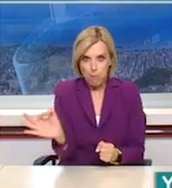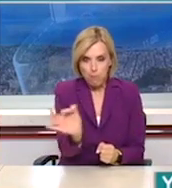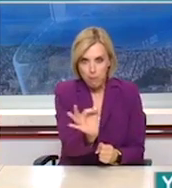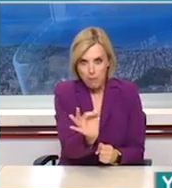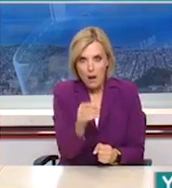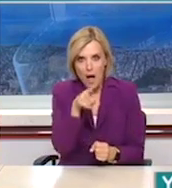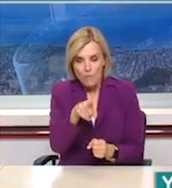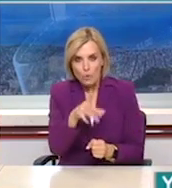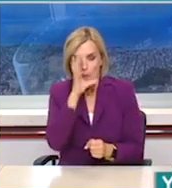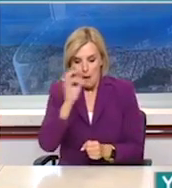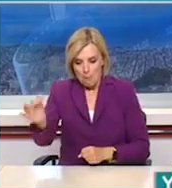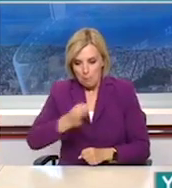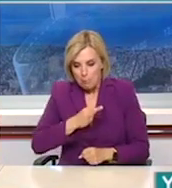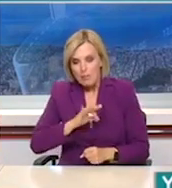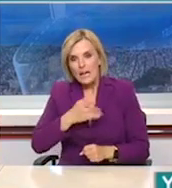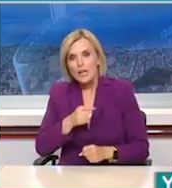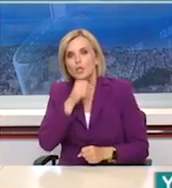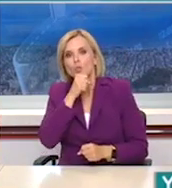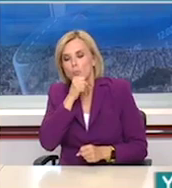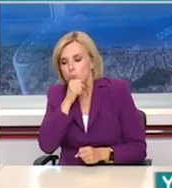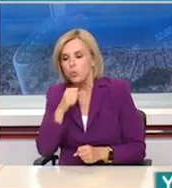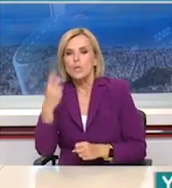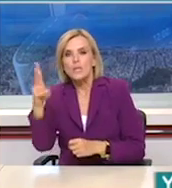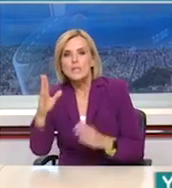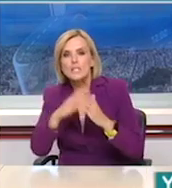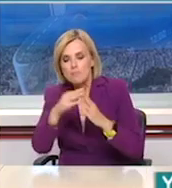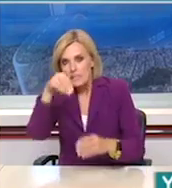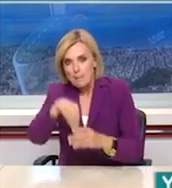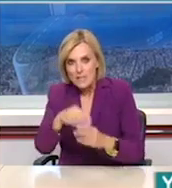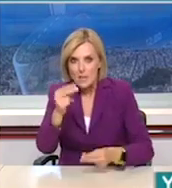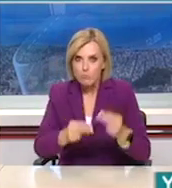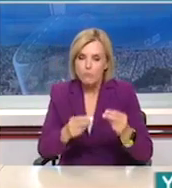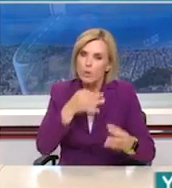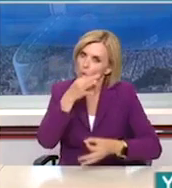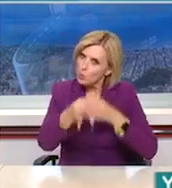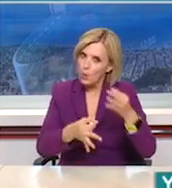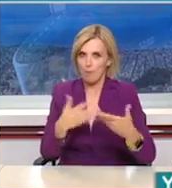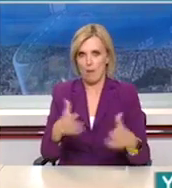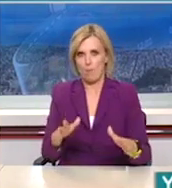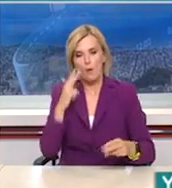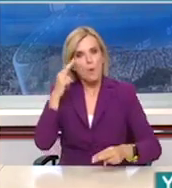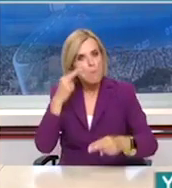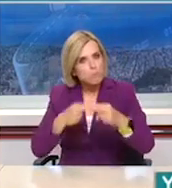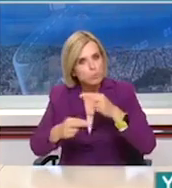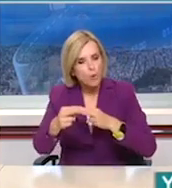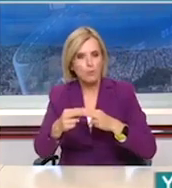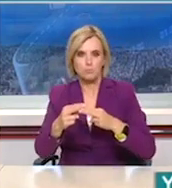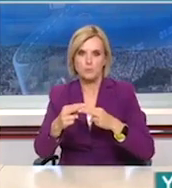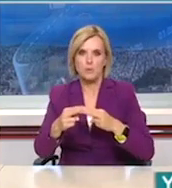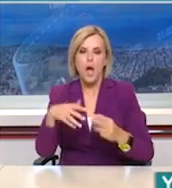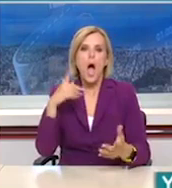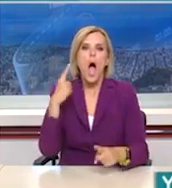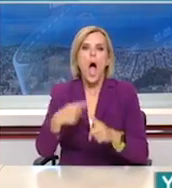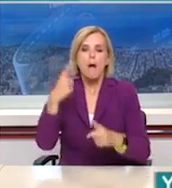ότι αυτό θα έχει αντίκτυπο σε κάποια ευπαθή ομάδα στο σπίτι του, στο οικογενειακό του περιβάλλον, το έχουμε προβλέψει. Και δώσαμε οδηγίες γι' αυτό, με μια απλή